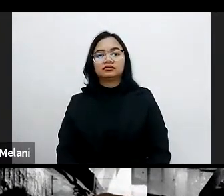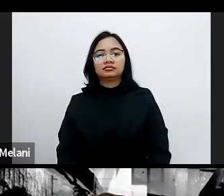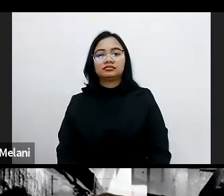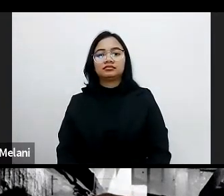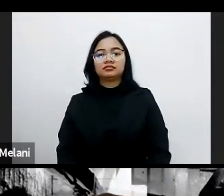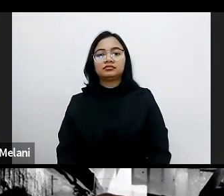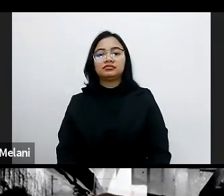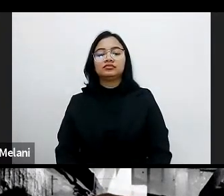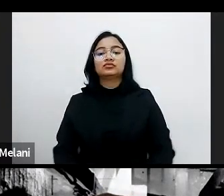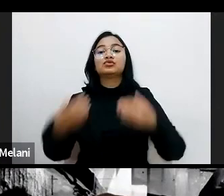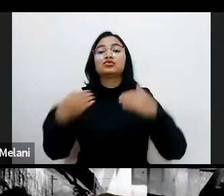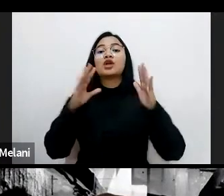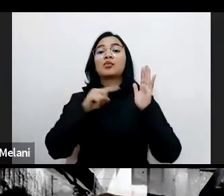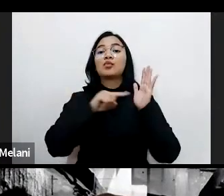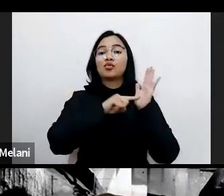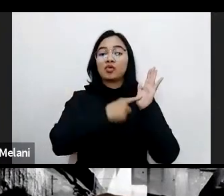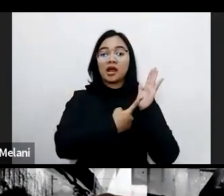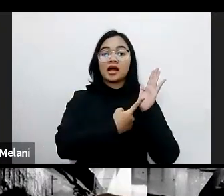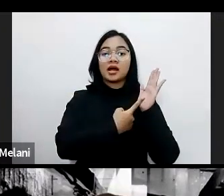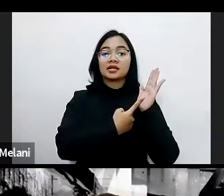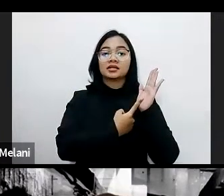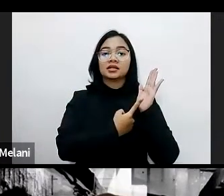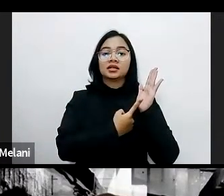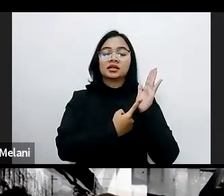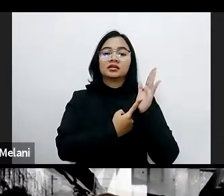Saya tadi udah memulai bahwa sebenarnya